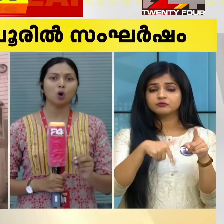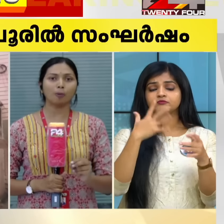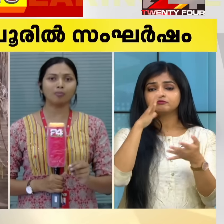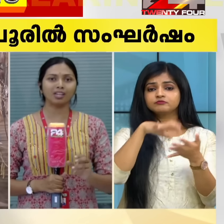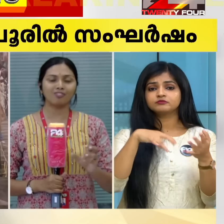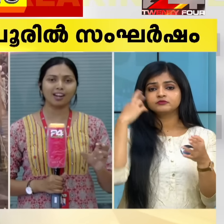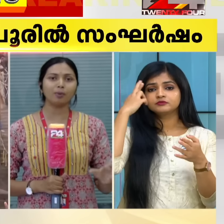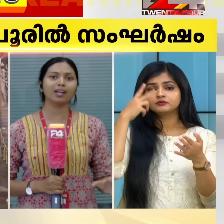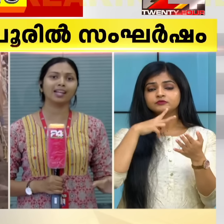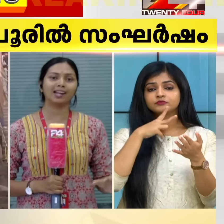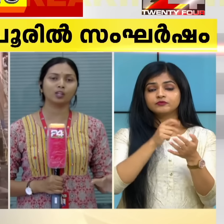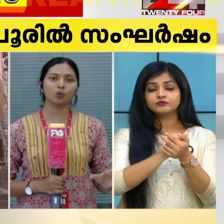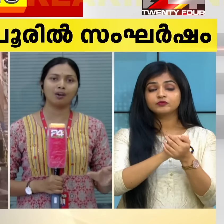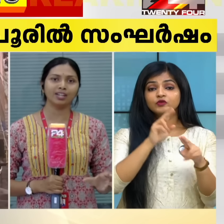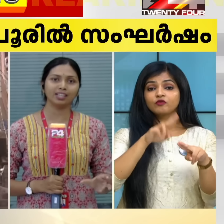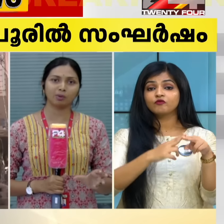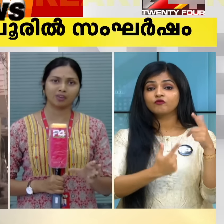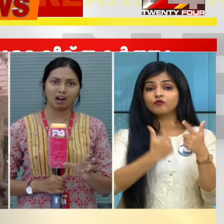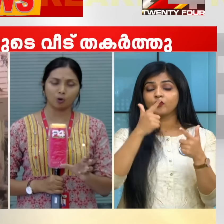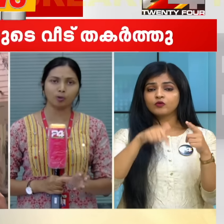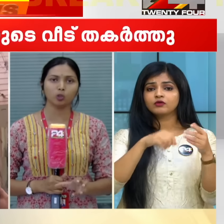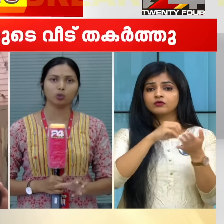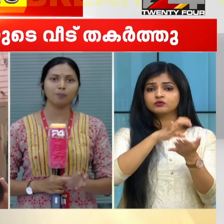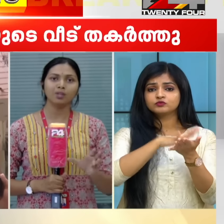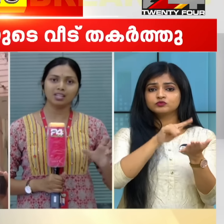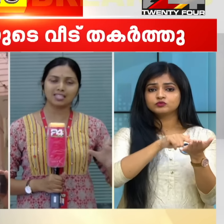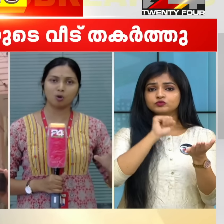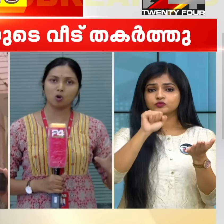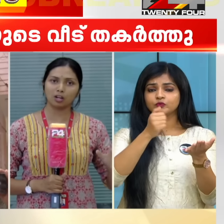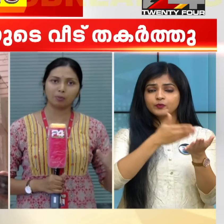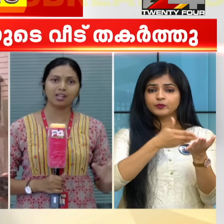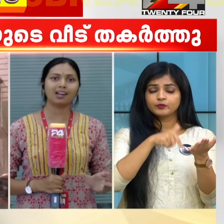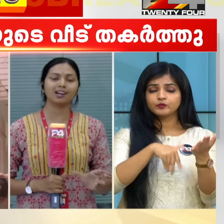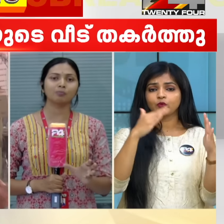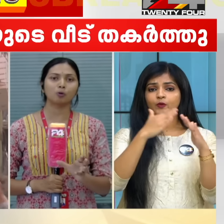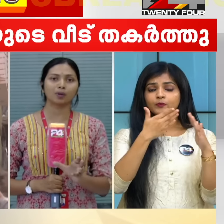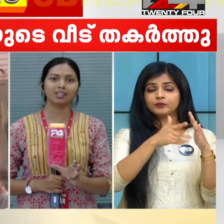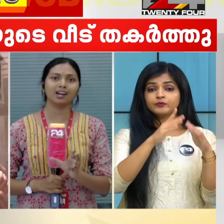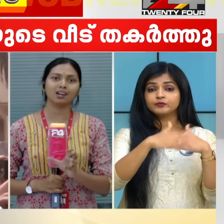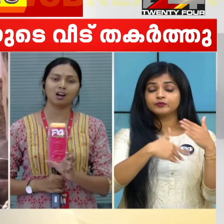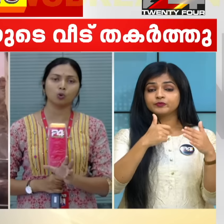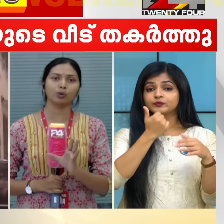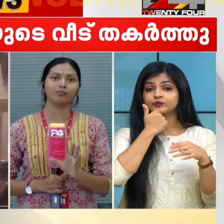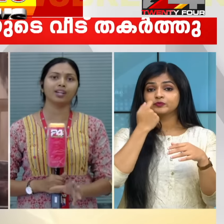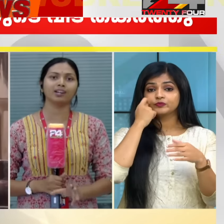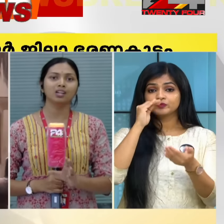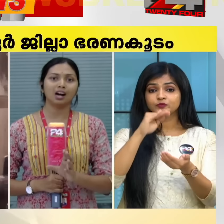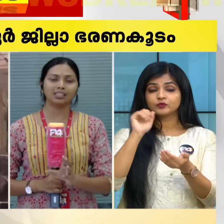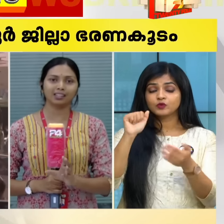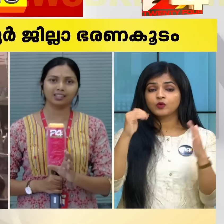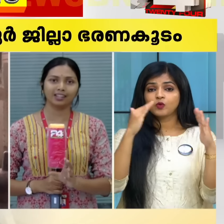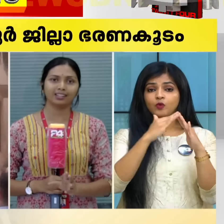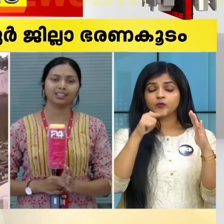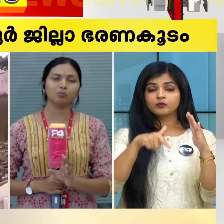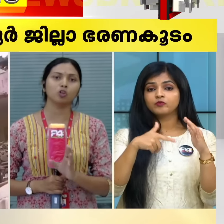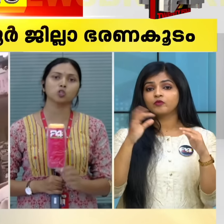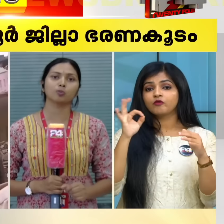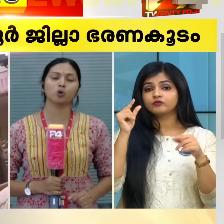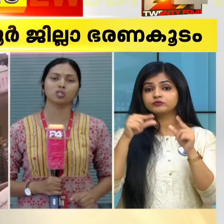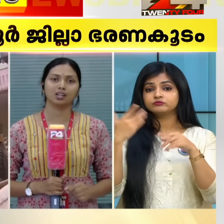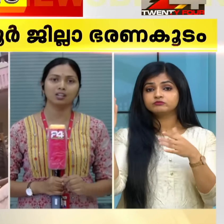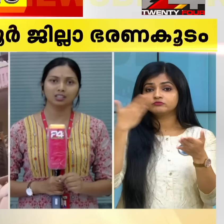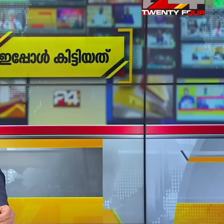തന്നെ വനമേഖലയിലായിരുന്നു ആ വീടെന്നും അവർ ആരോപിക്കുന്നുണ്ട്. ഈ സംഭവങ്ങളുടെ പിന്നാലെയാണ് ഇപ്പോൾ പ്രതിയായ ആ കുട്ടിയുടെ വീട് അധികൃതർ നേരിട്ടെത്തി ബുൾഡോസർ